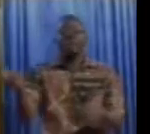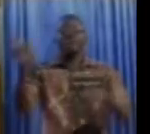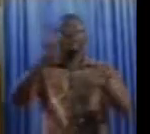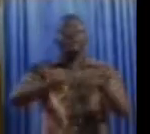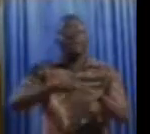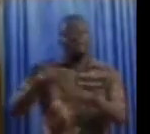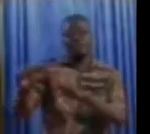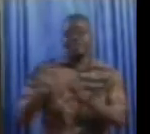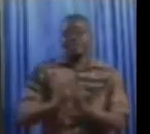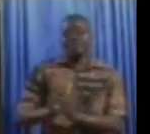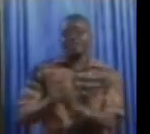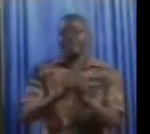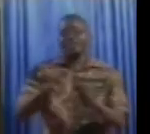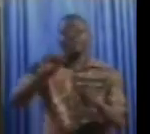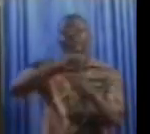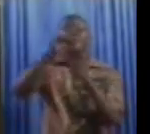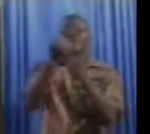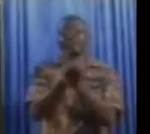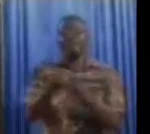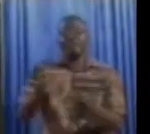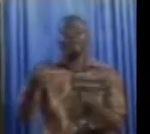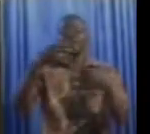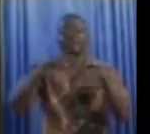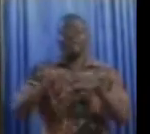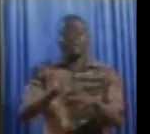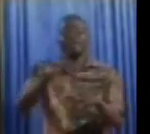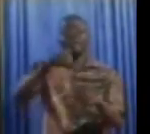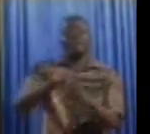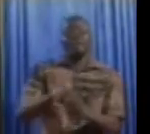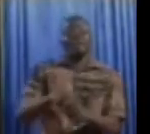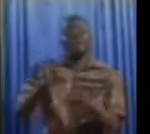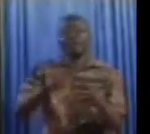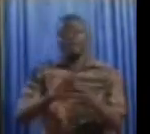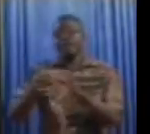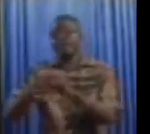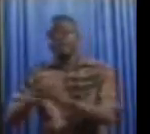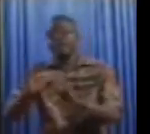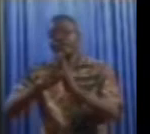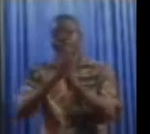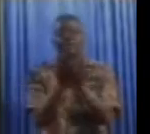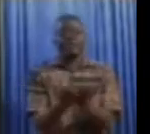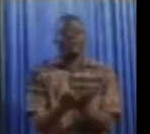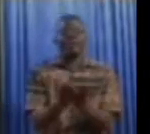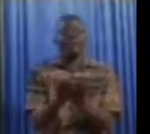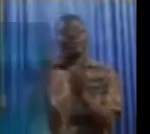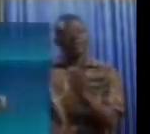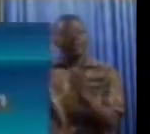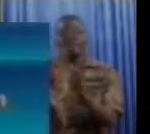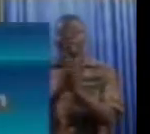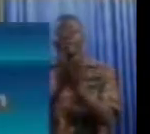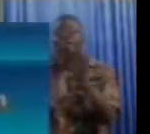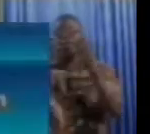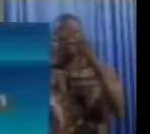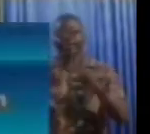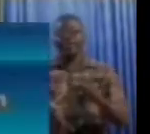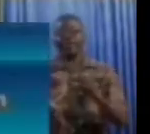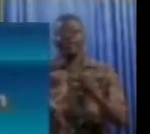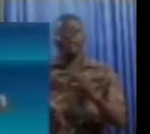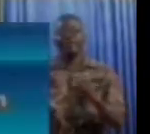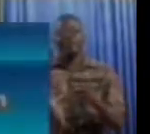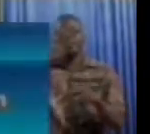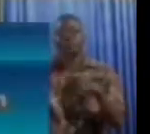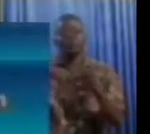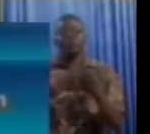synergie l'ensemble des structures qui interviennent dans la chaîne du livre. Elle est ouverte aux éditeurs, aux libraires, aux